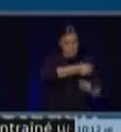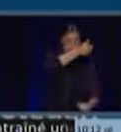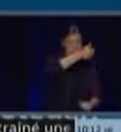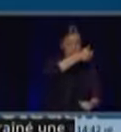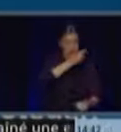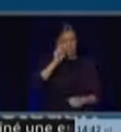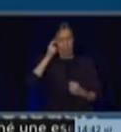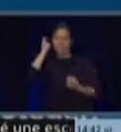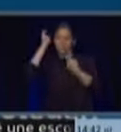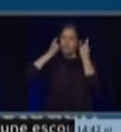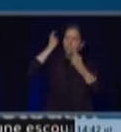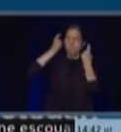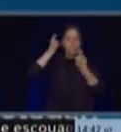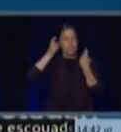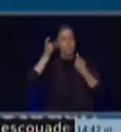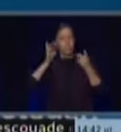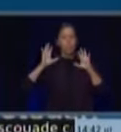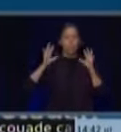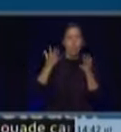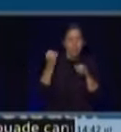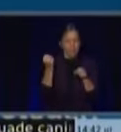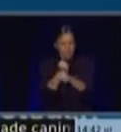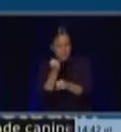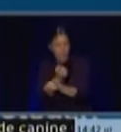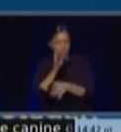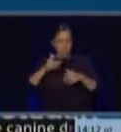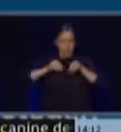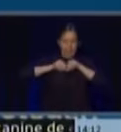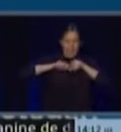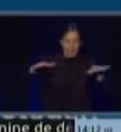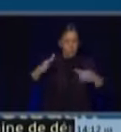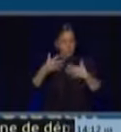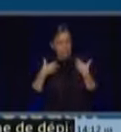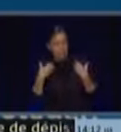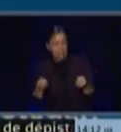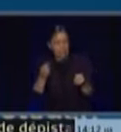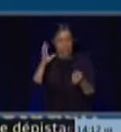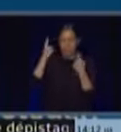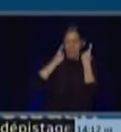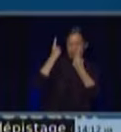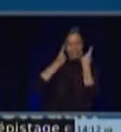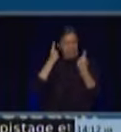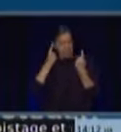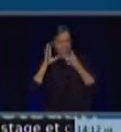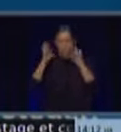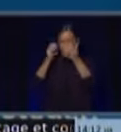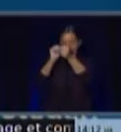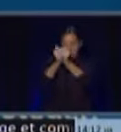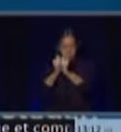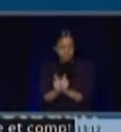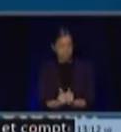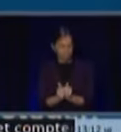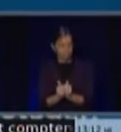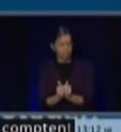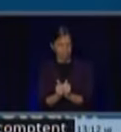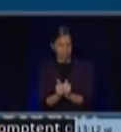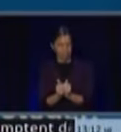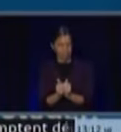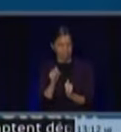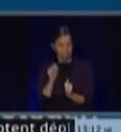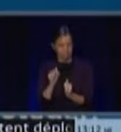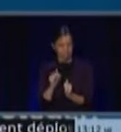faut réorganiser le travail aussi différemment dans nos hôpitaux, dans le réseau de la